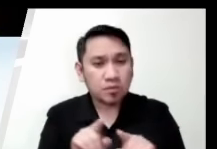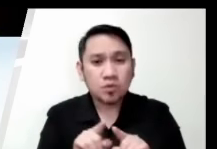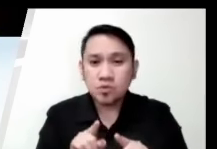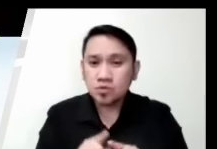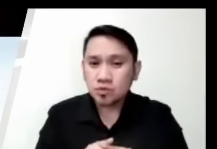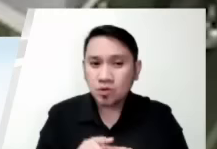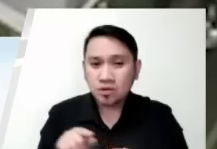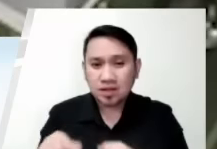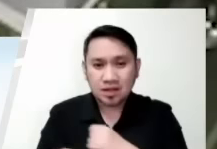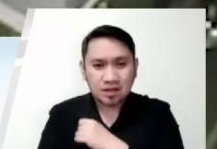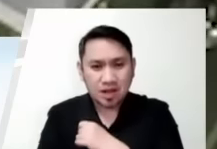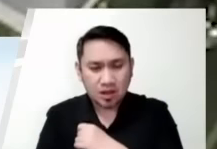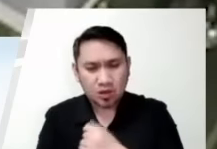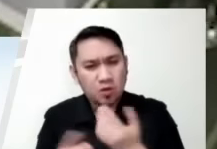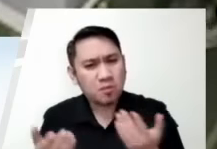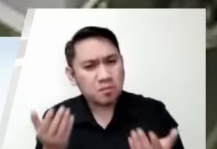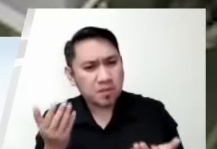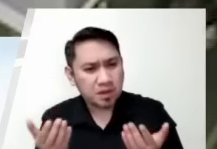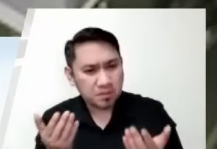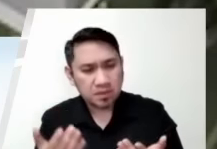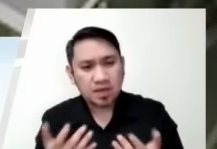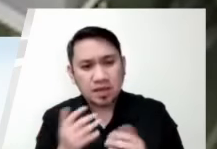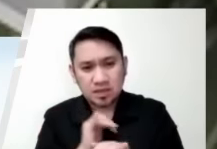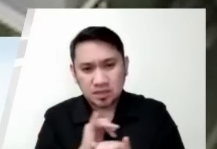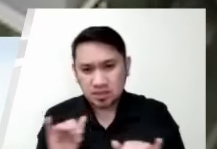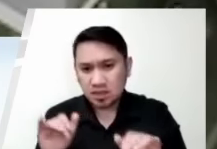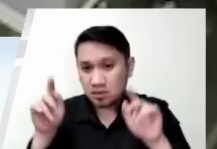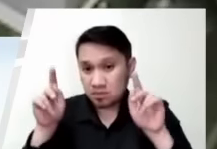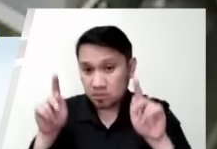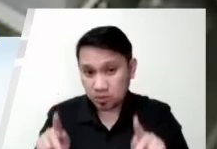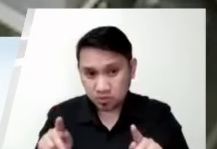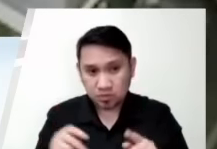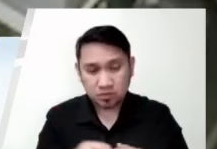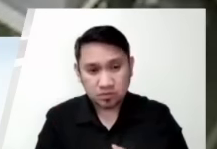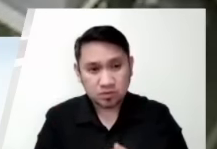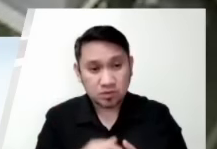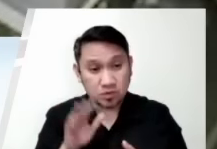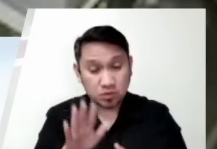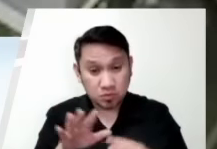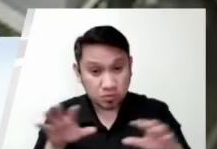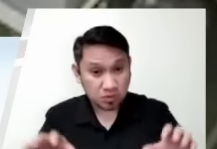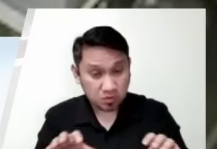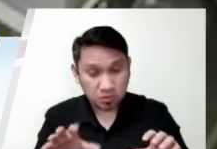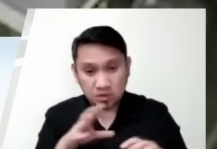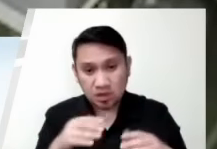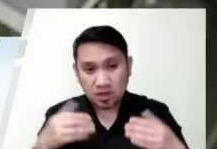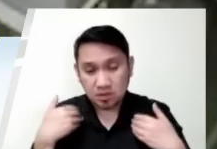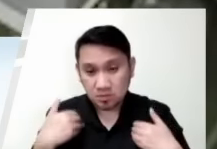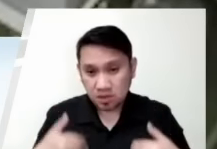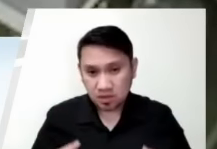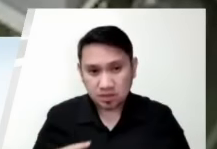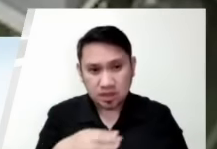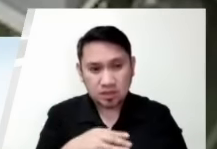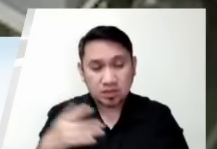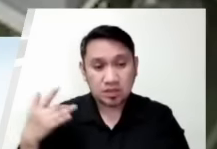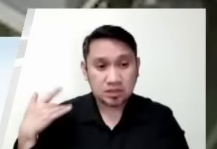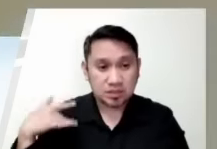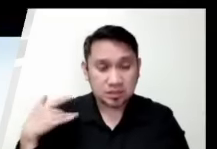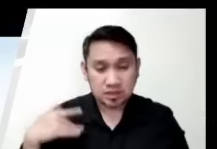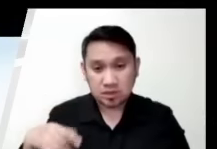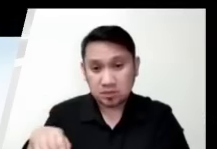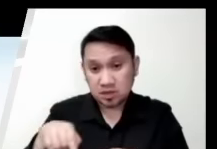tingin ng mga biktima iisa lang ang suspect batay sa kilos at pangatawan pati na sa estilo na ang tsinelas nasa